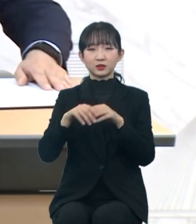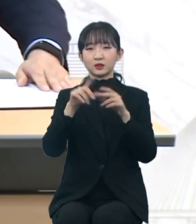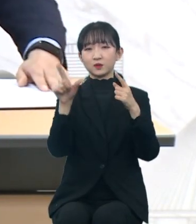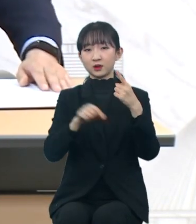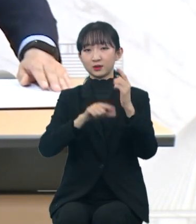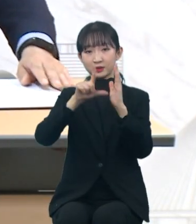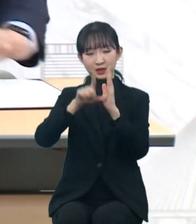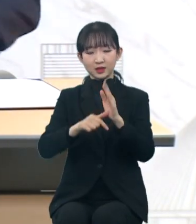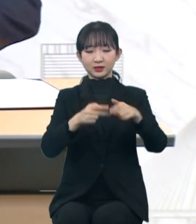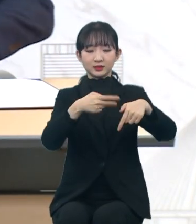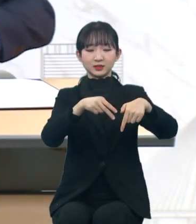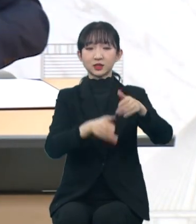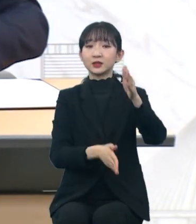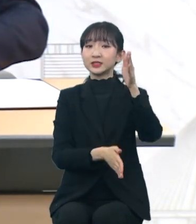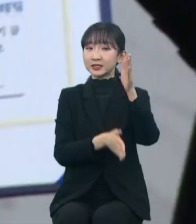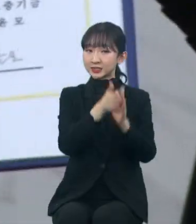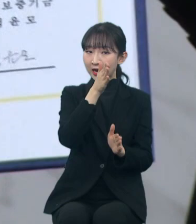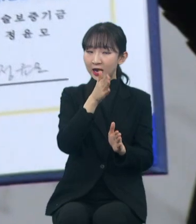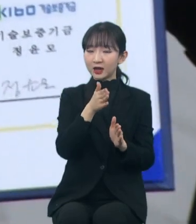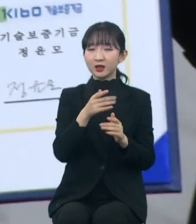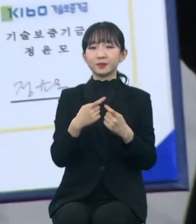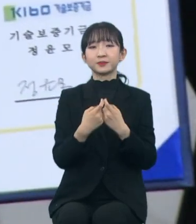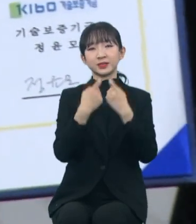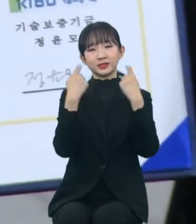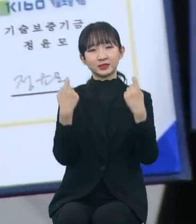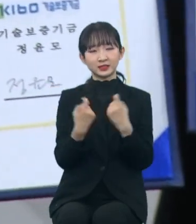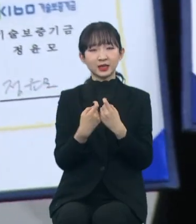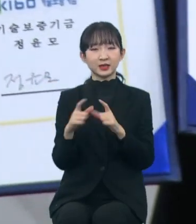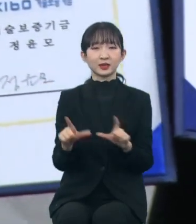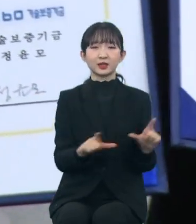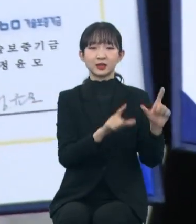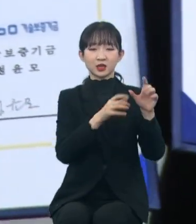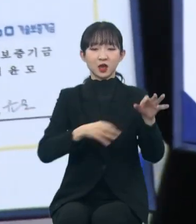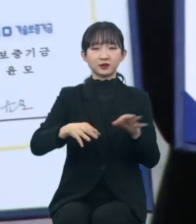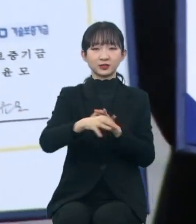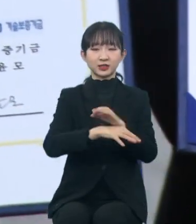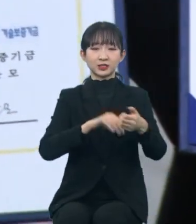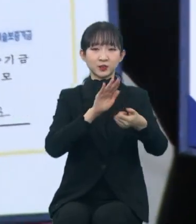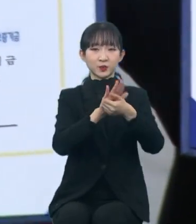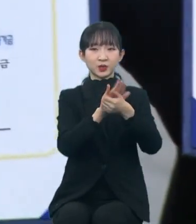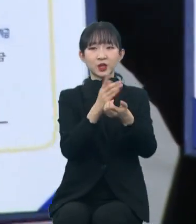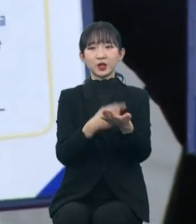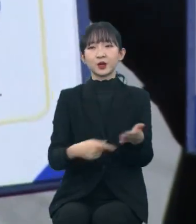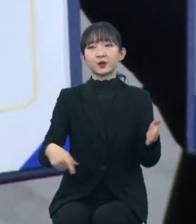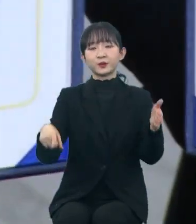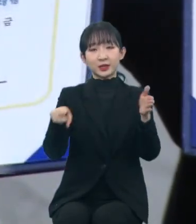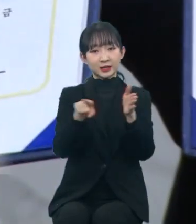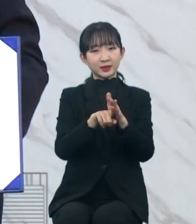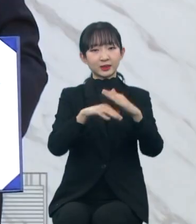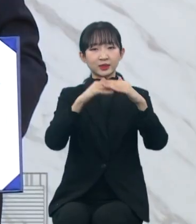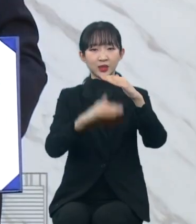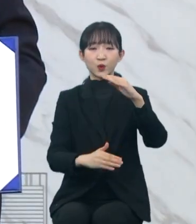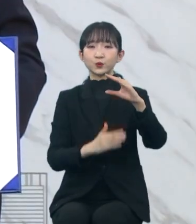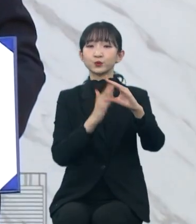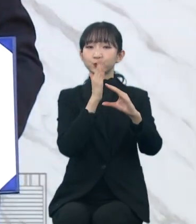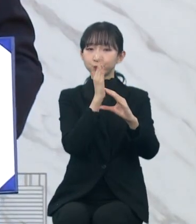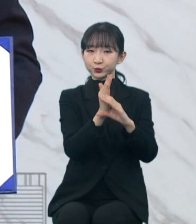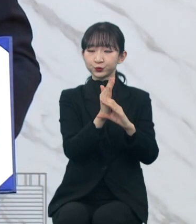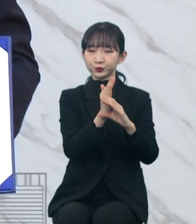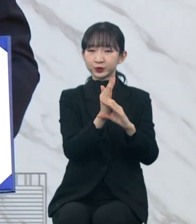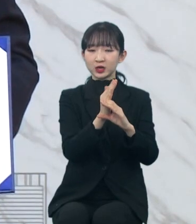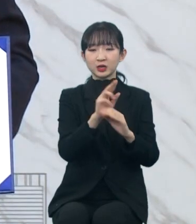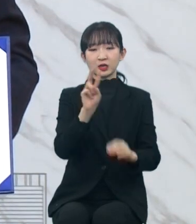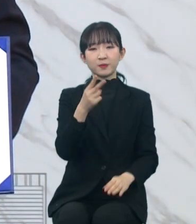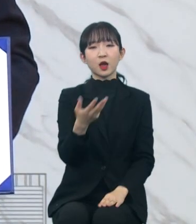인천시가 인천형 민생경제 지원 대책으로 발표한 중소기업 특별금융지원 후속 대책 중 협약보증 지원 사업에